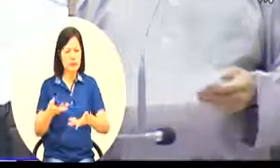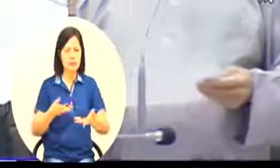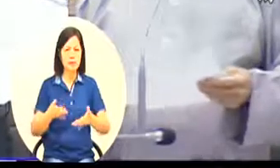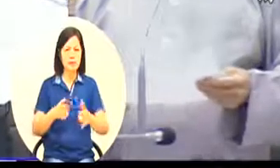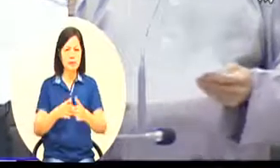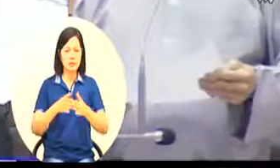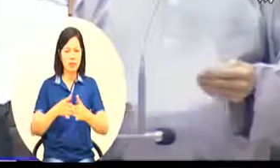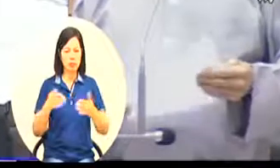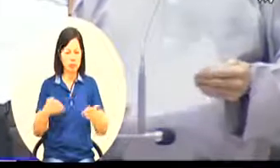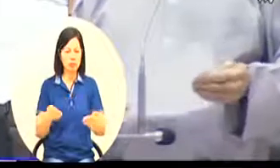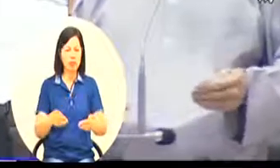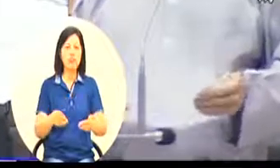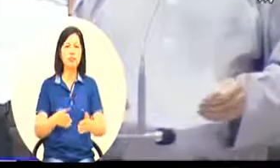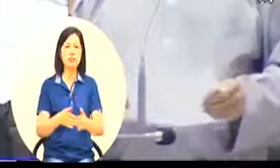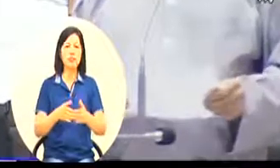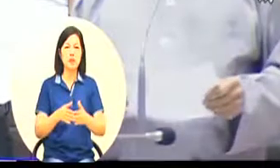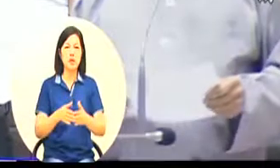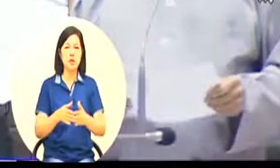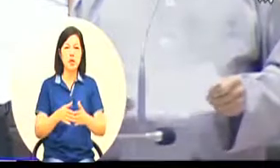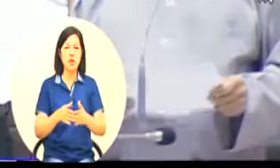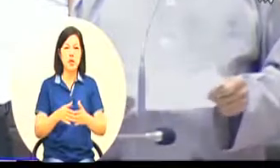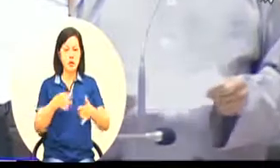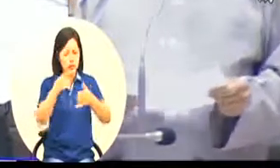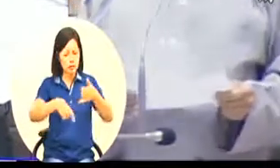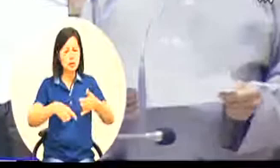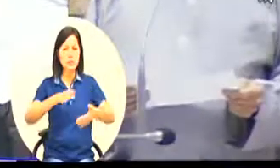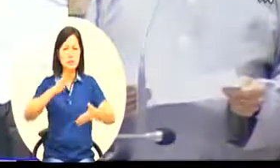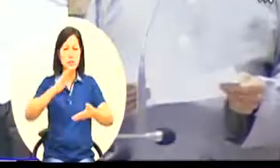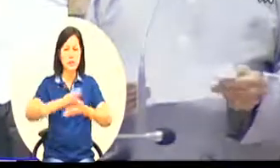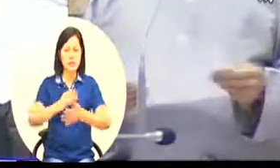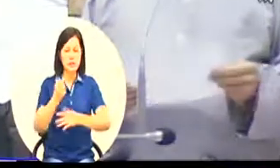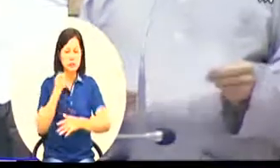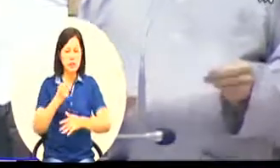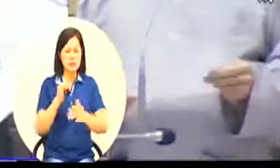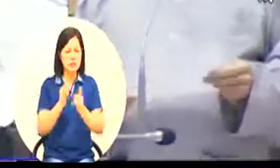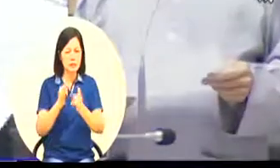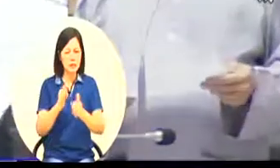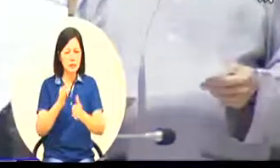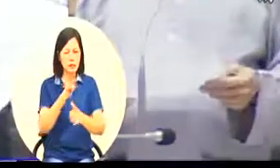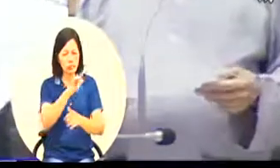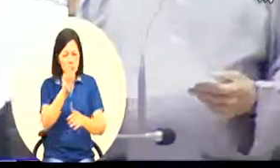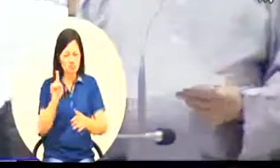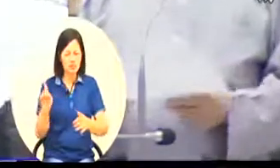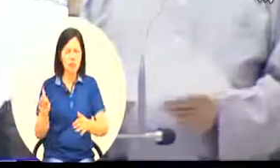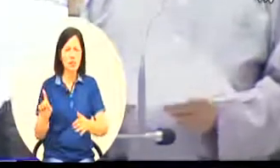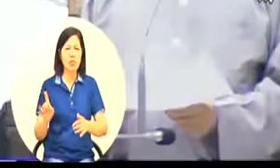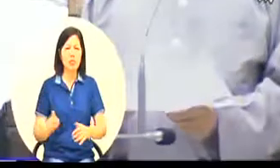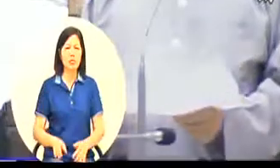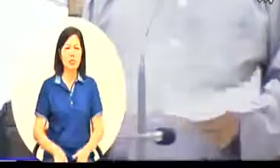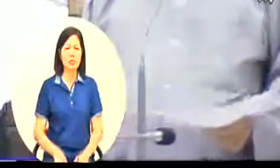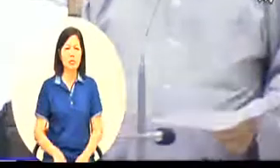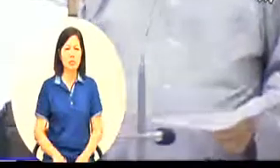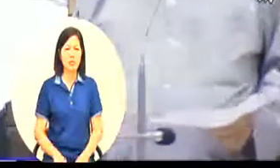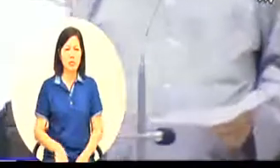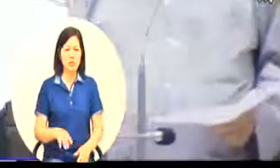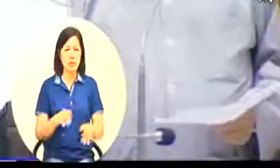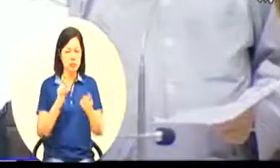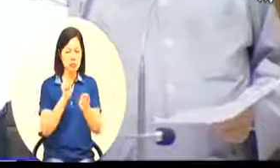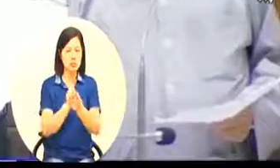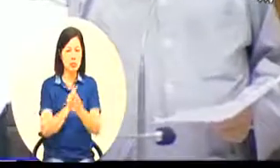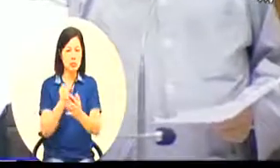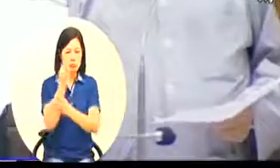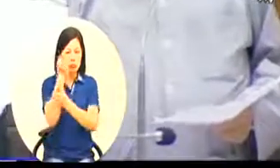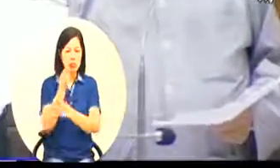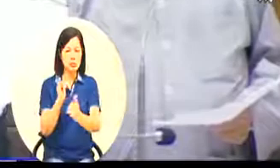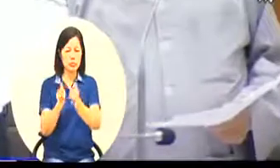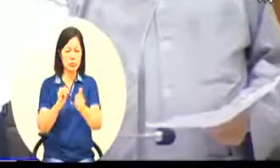做治疗，所以对人的迄个压力来讲，也是社会适应来讲，任何一个对当事者的支持，由于